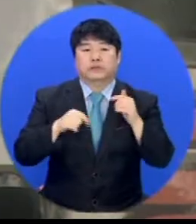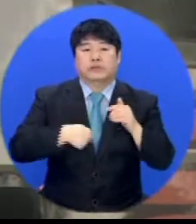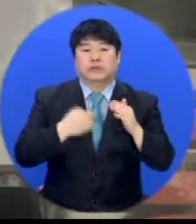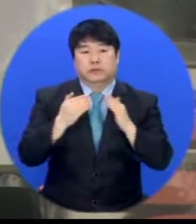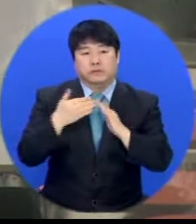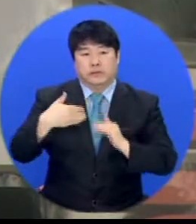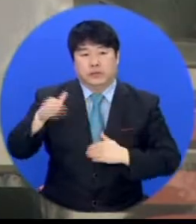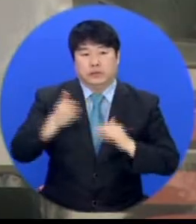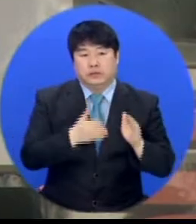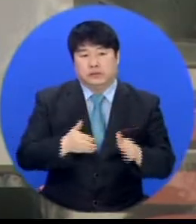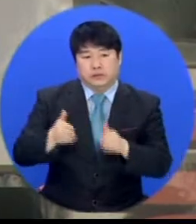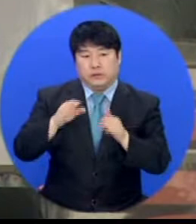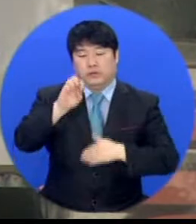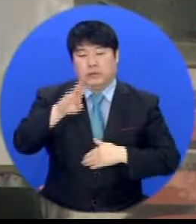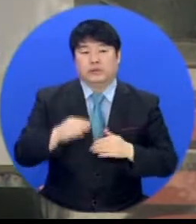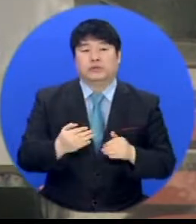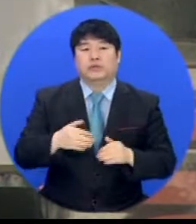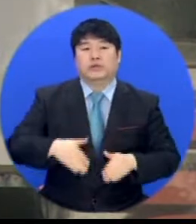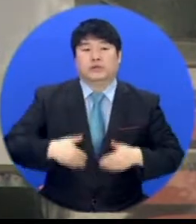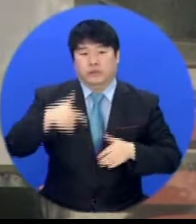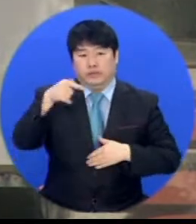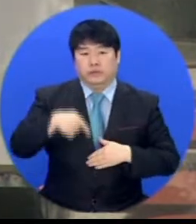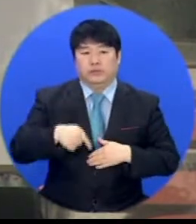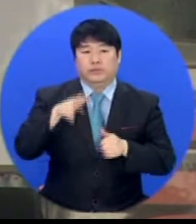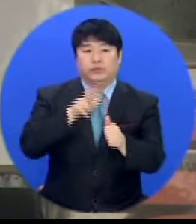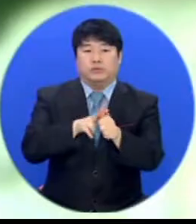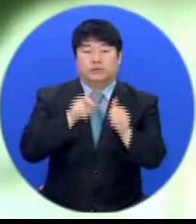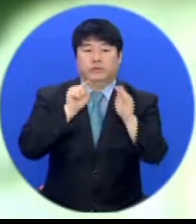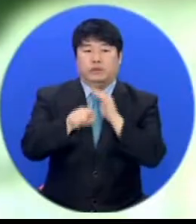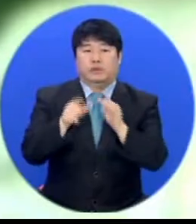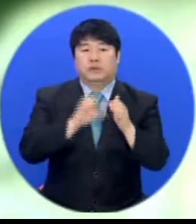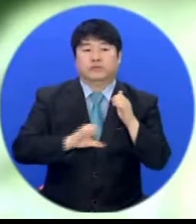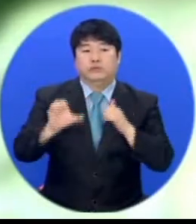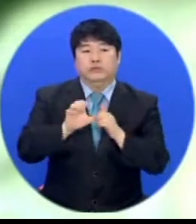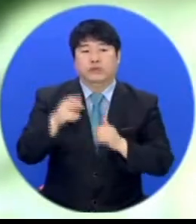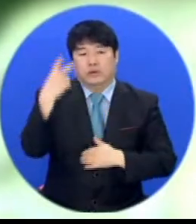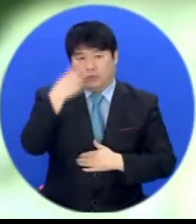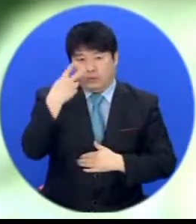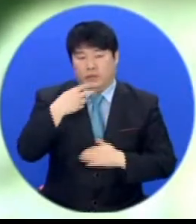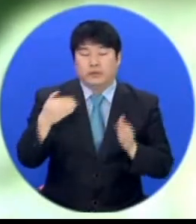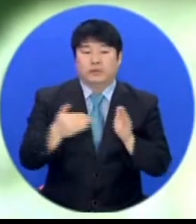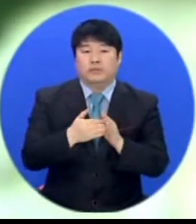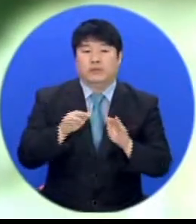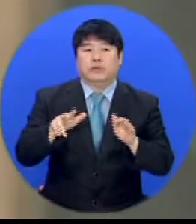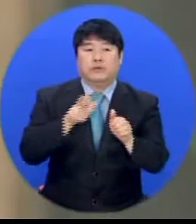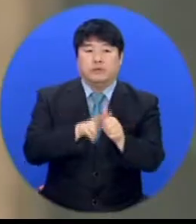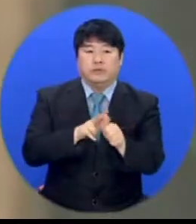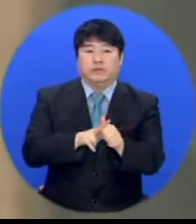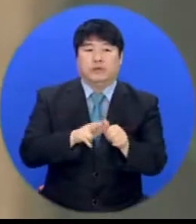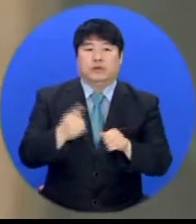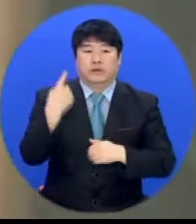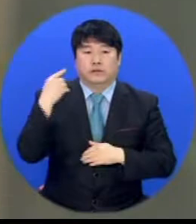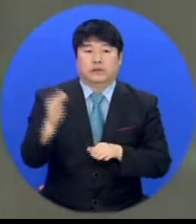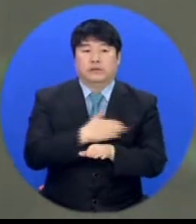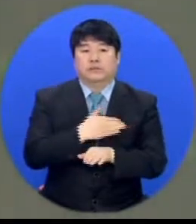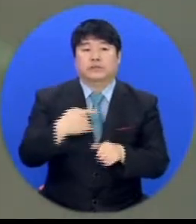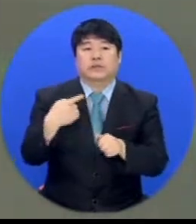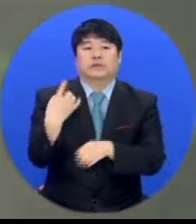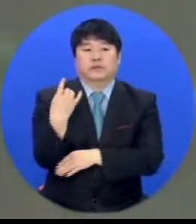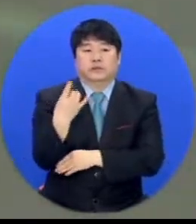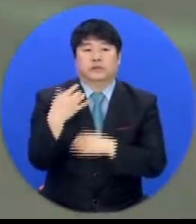길에 광주 남구의 한 슈퍼마켓을 방문한 사실이 추가로 확인됐고 해당 슈퍼마켓은 어제부터